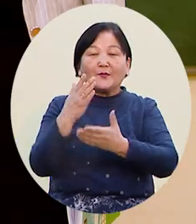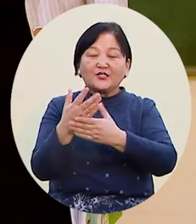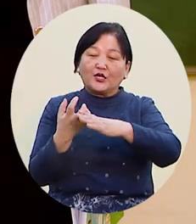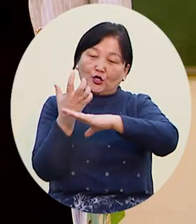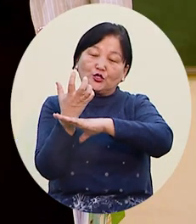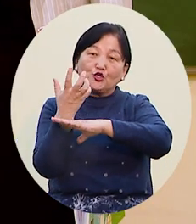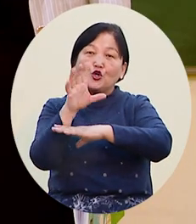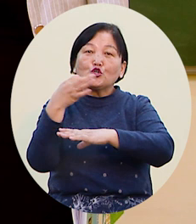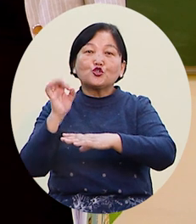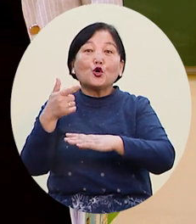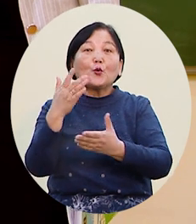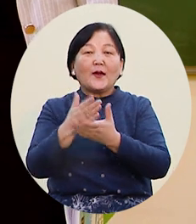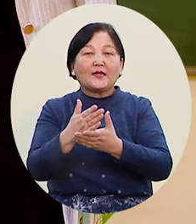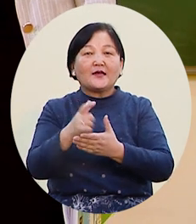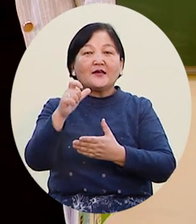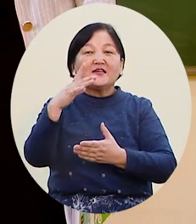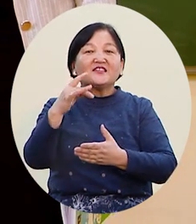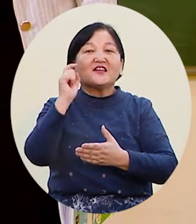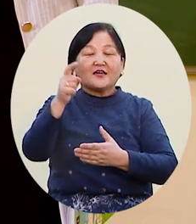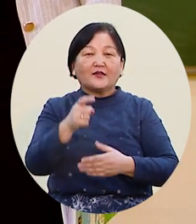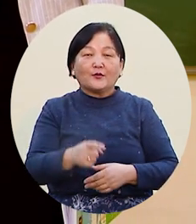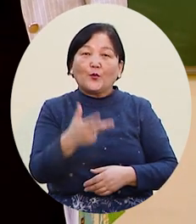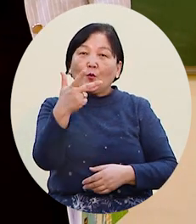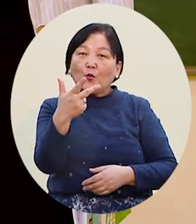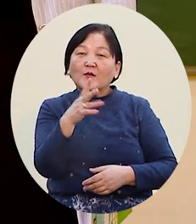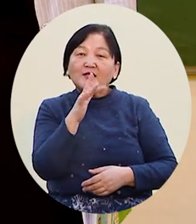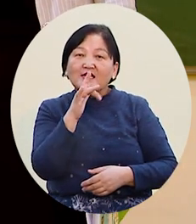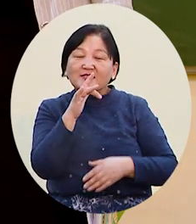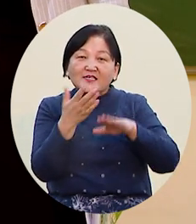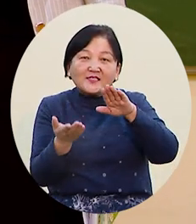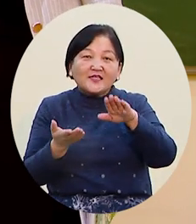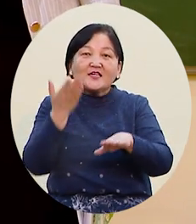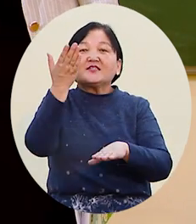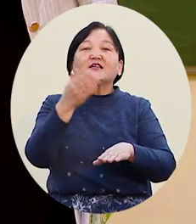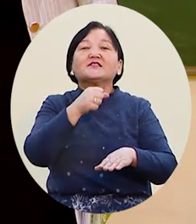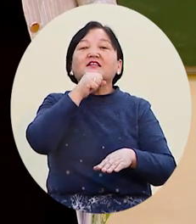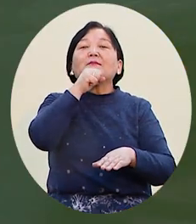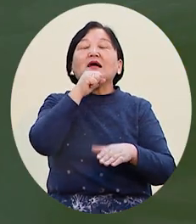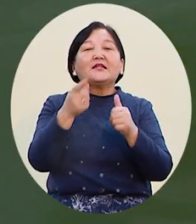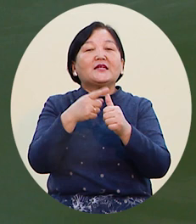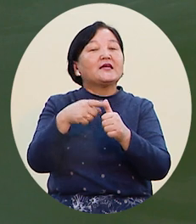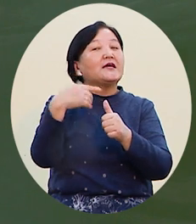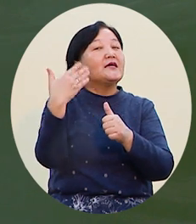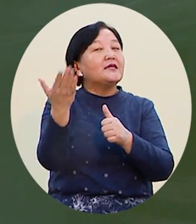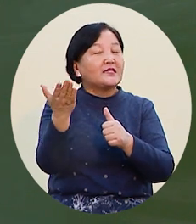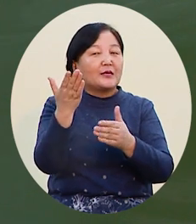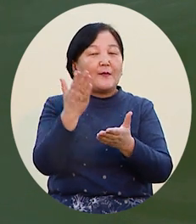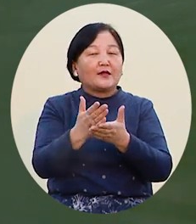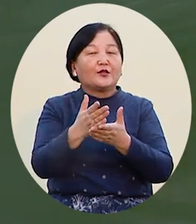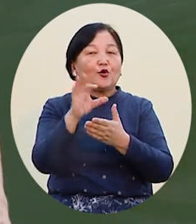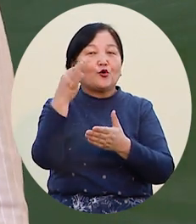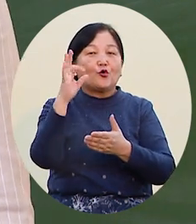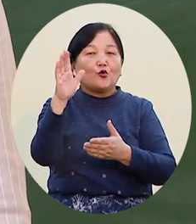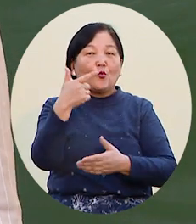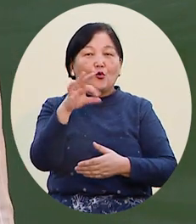За, сэрх гэдэг нь гурваас дээш насны хөнгөлт зассан эр юмаа хэлдэг байна. Сүргийн эзэн өвгөн сэрх гэж одоо гардаг.